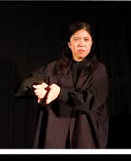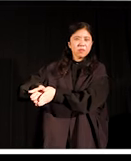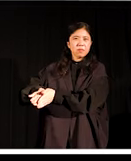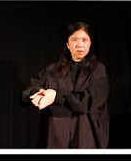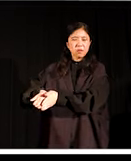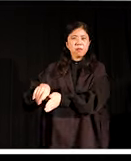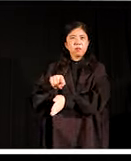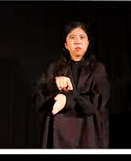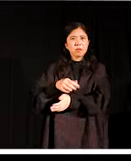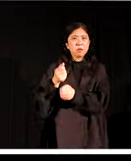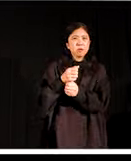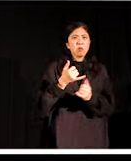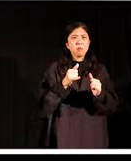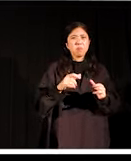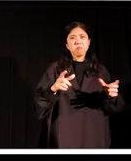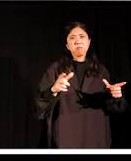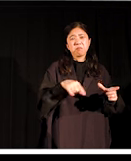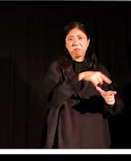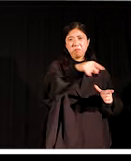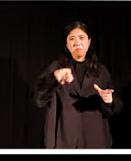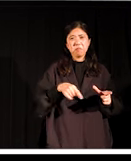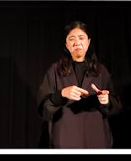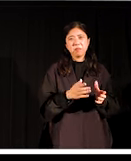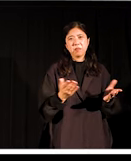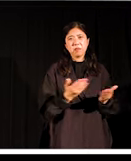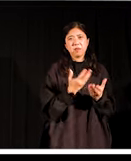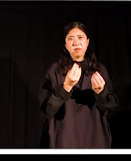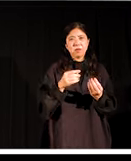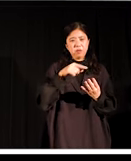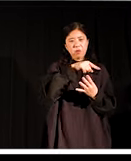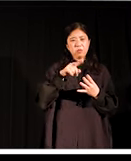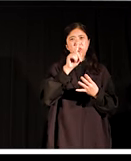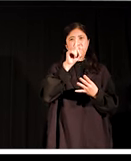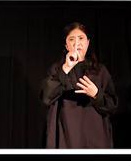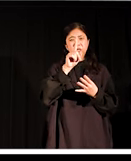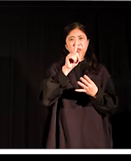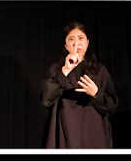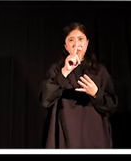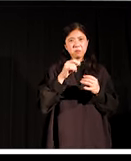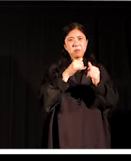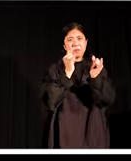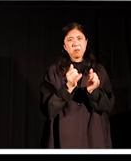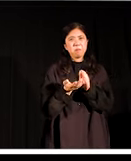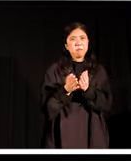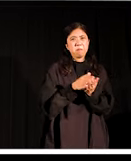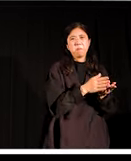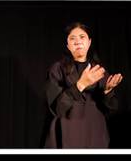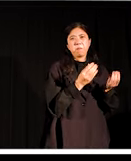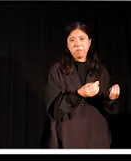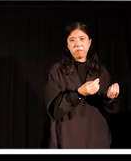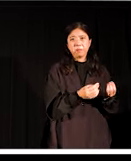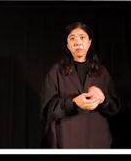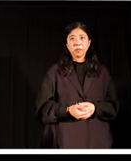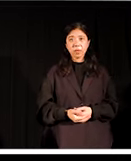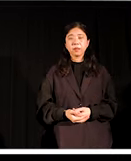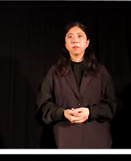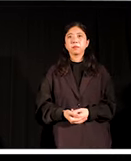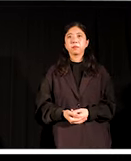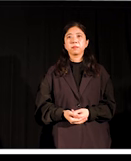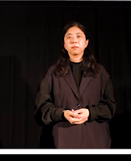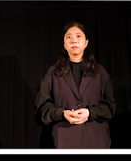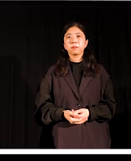当時の人口の800万人のうちの200万人ですねま1/4がなくなっなったという風に言われていますですの